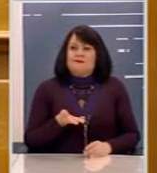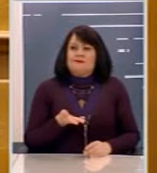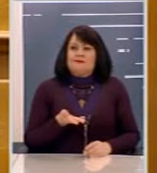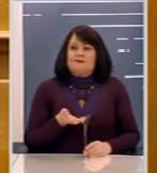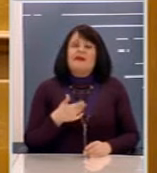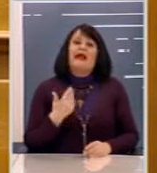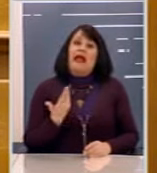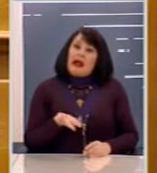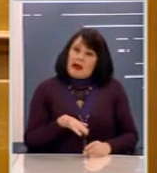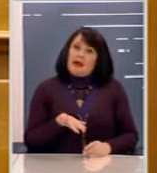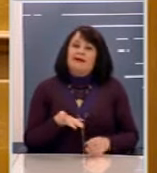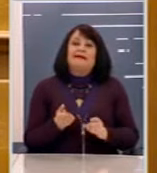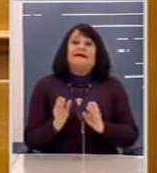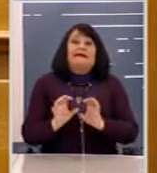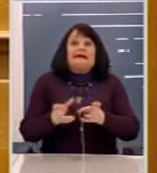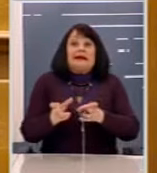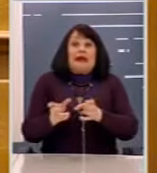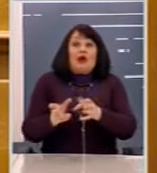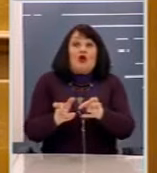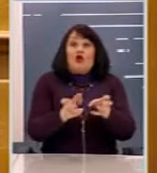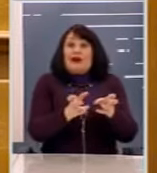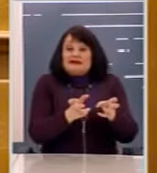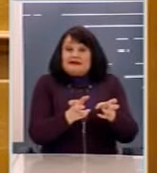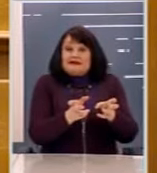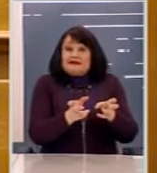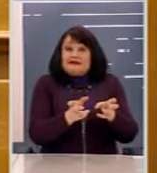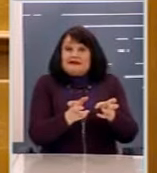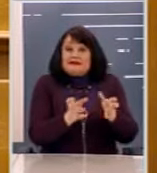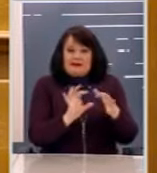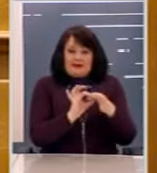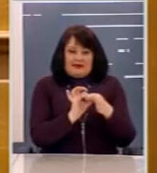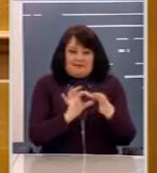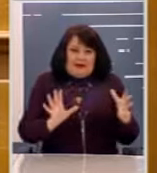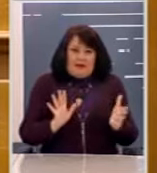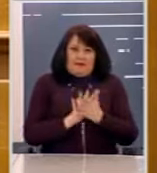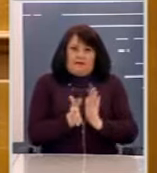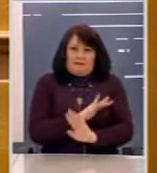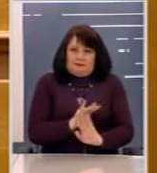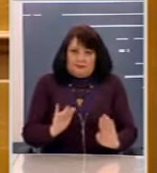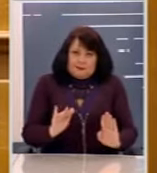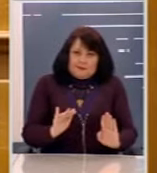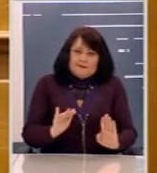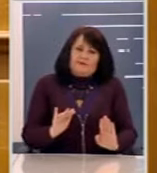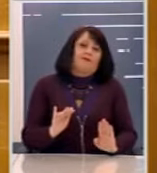αλλά τα μέσα με τα οποία έχουμε κόψει τον ομφάλιο λόρο